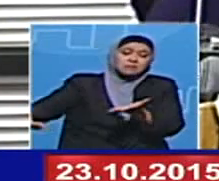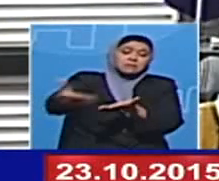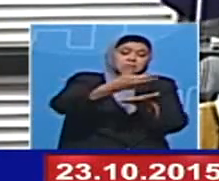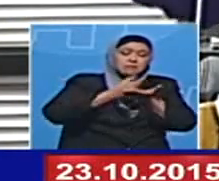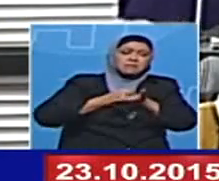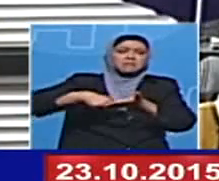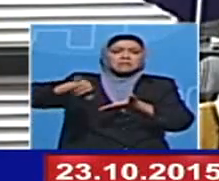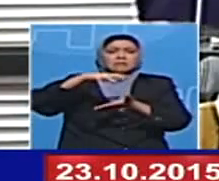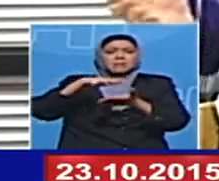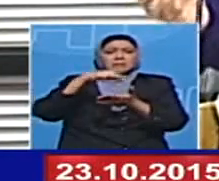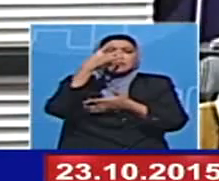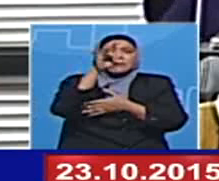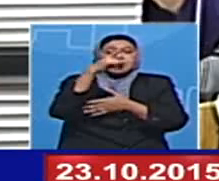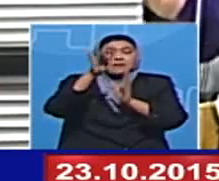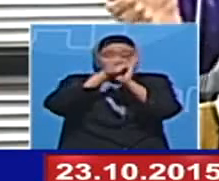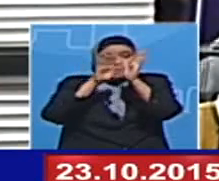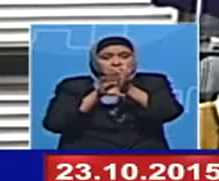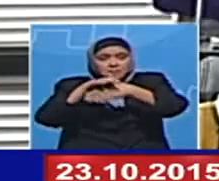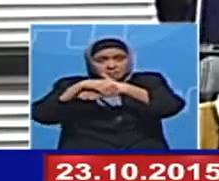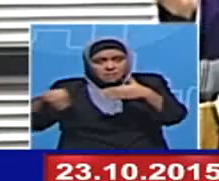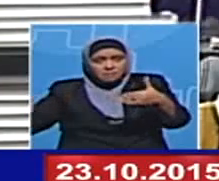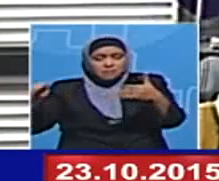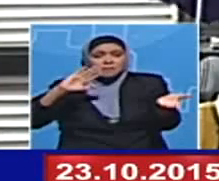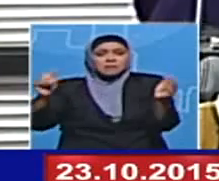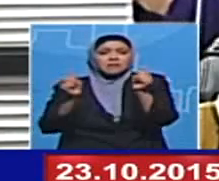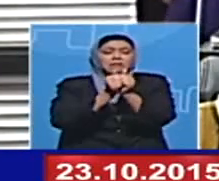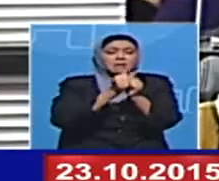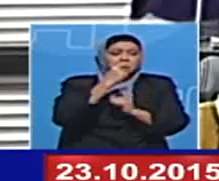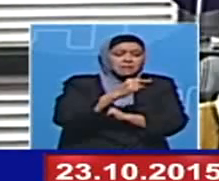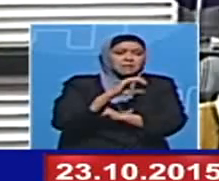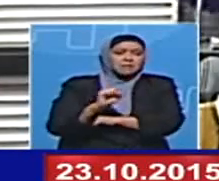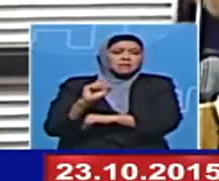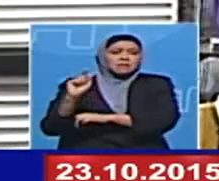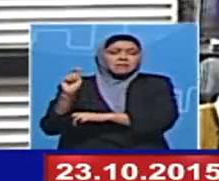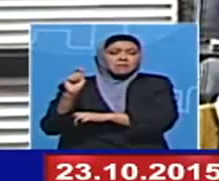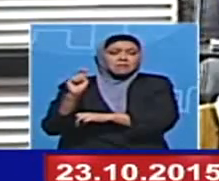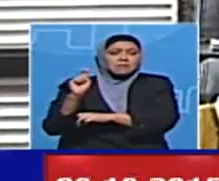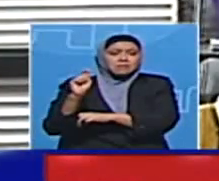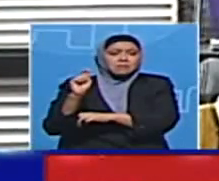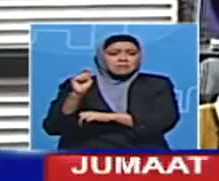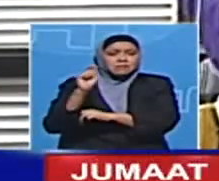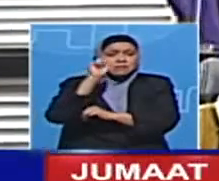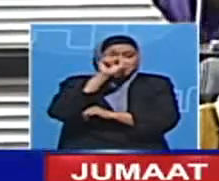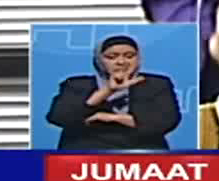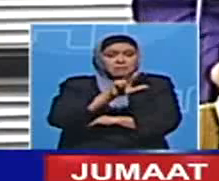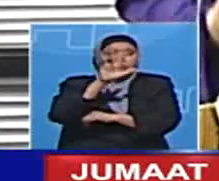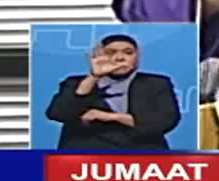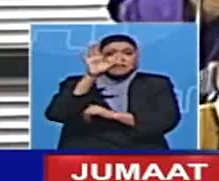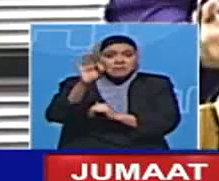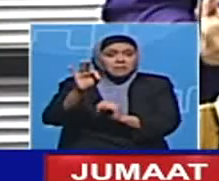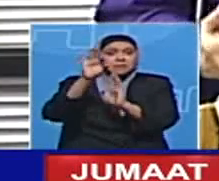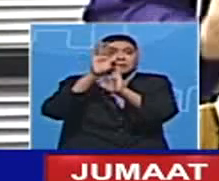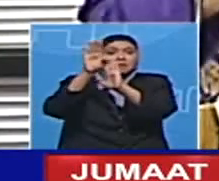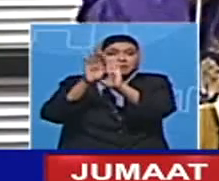sekadar R bilion ber GST itu sebanyak R9